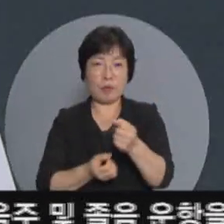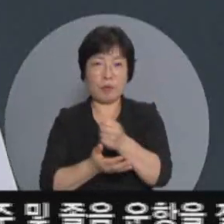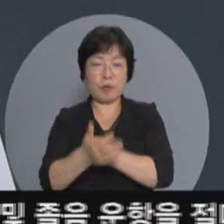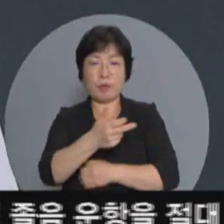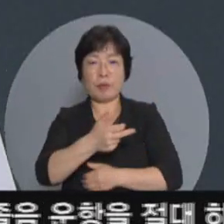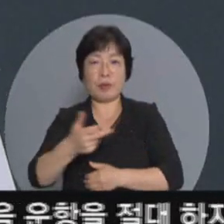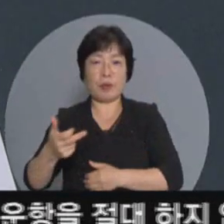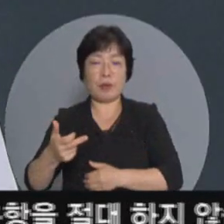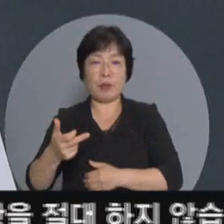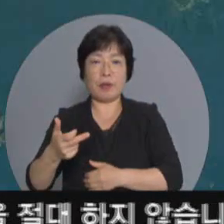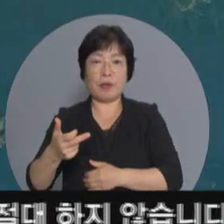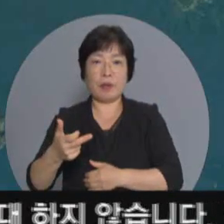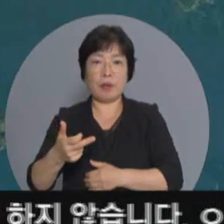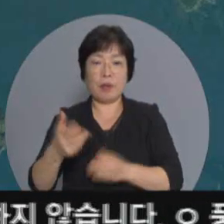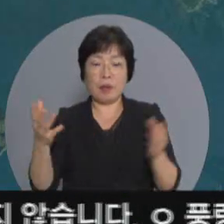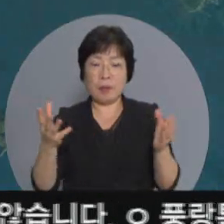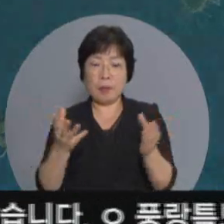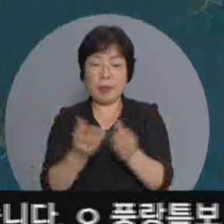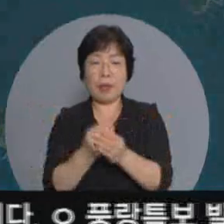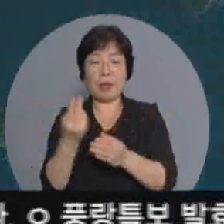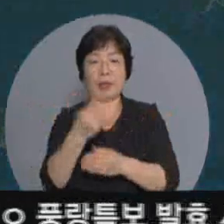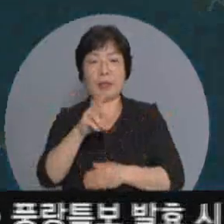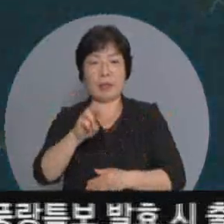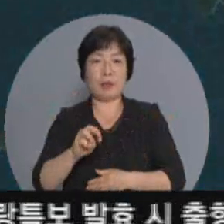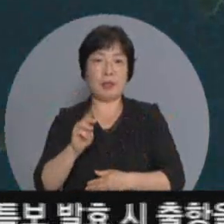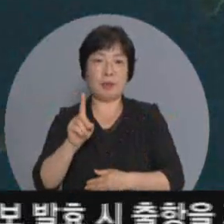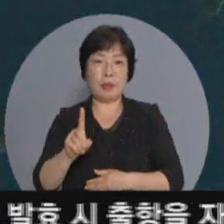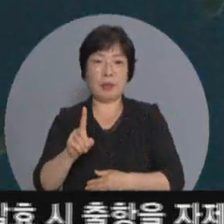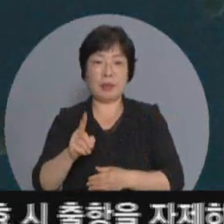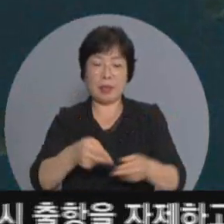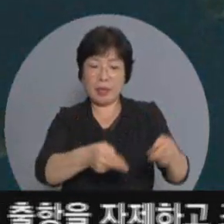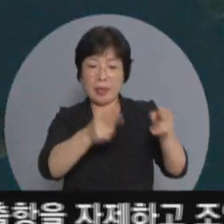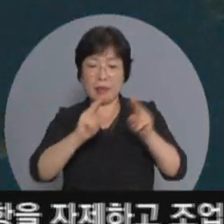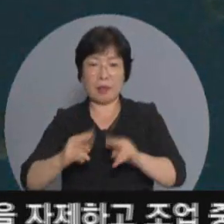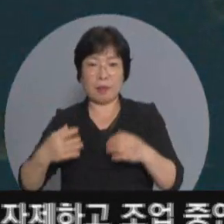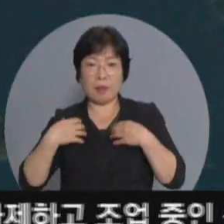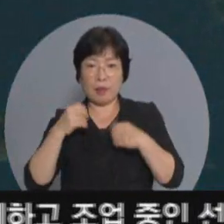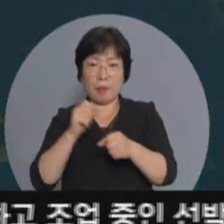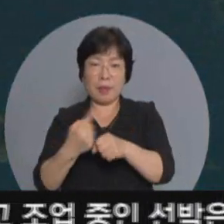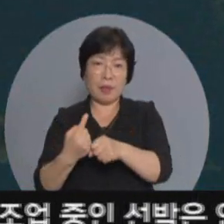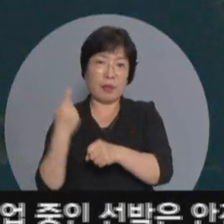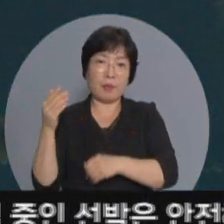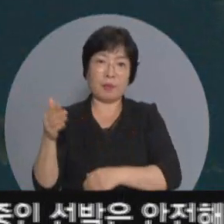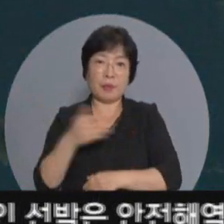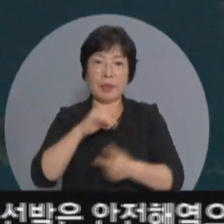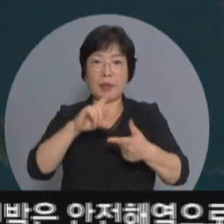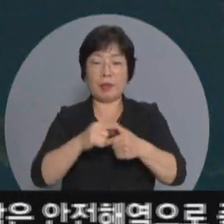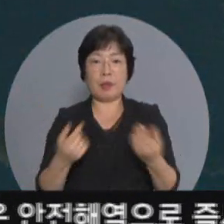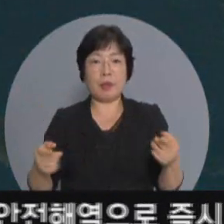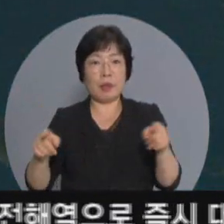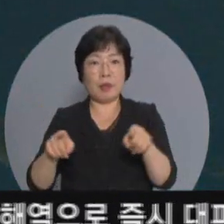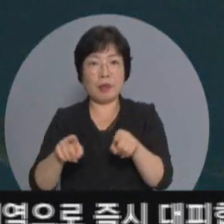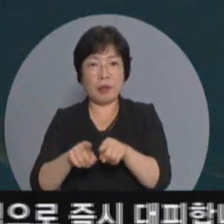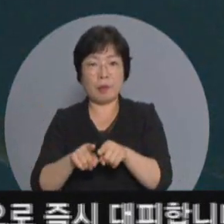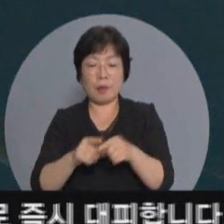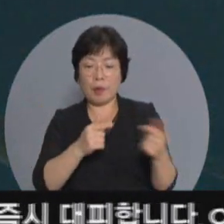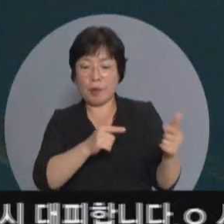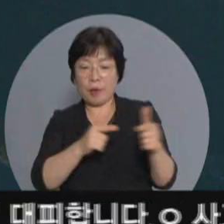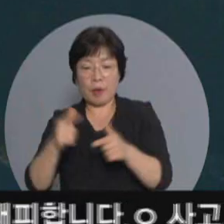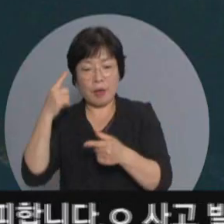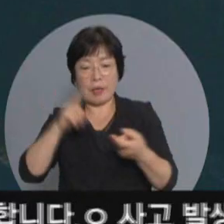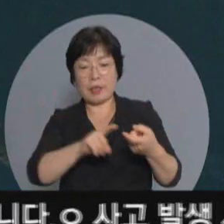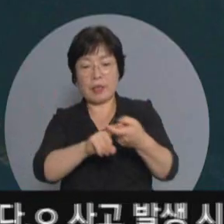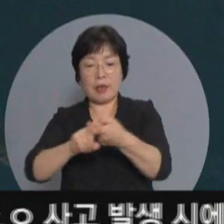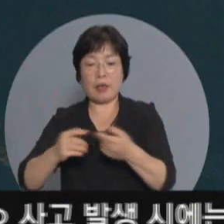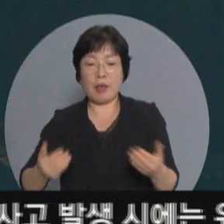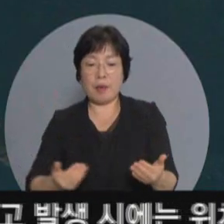것으로 예상되면서 완공은 2031년이지만 남해군은 이미 1년여 전부터 경상남도와 함께 다각적인 연계